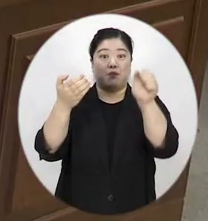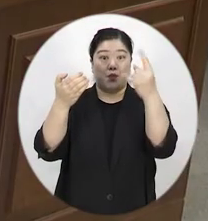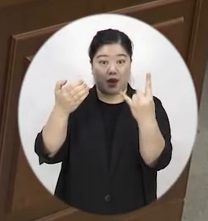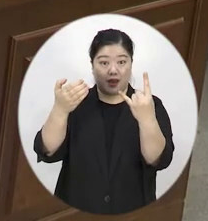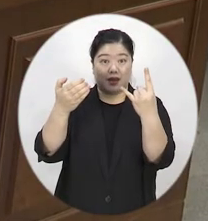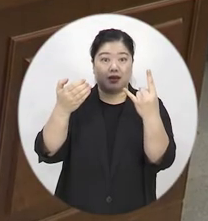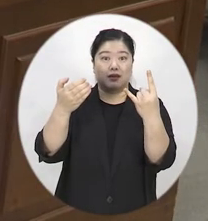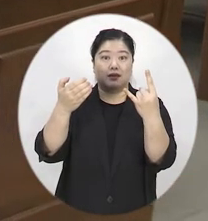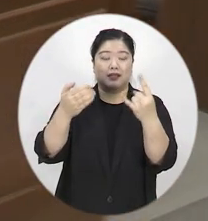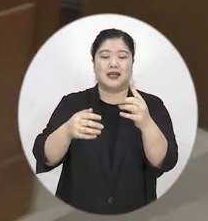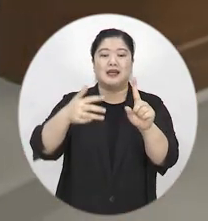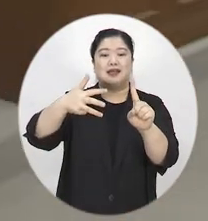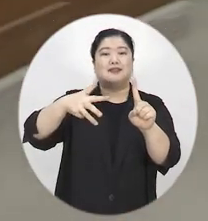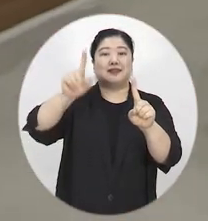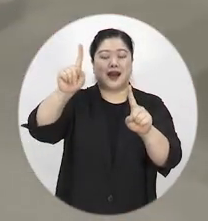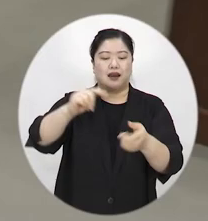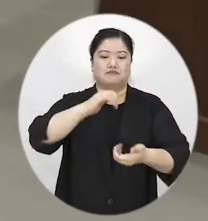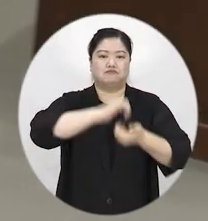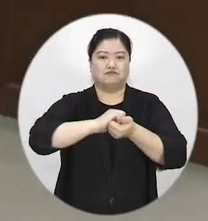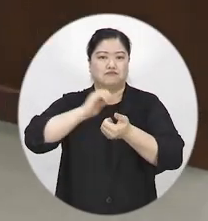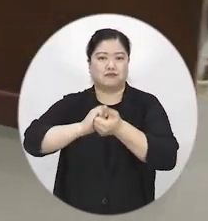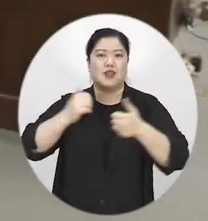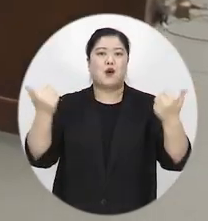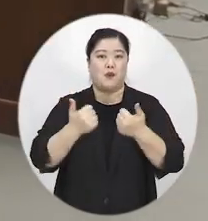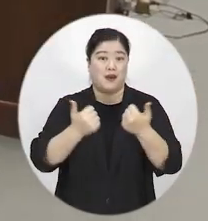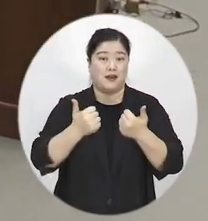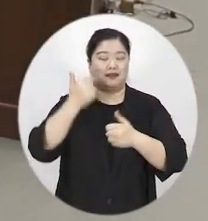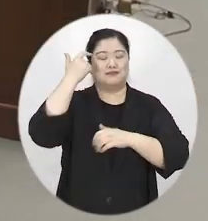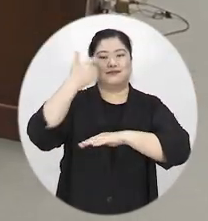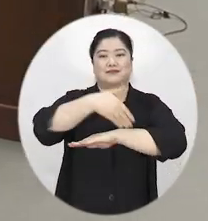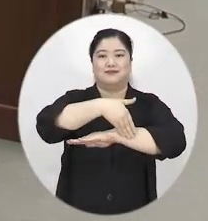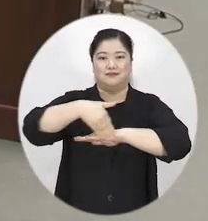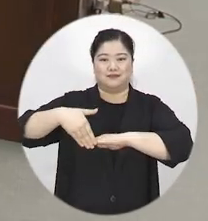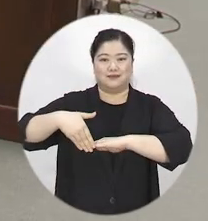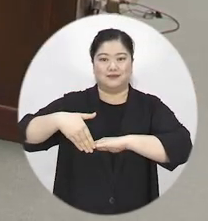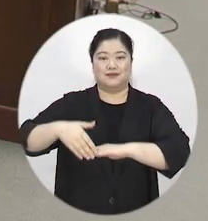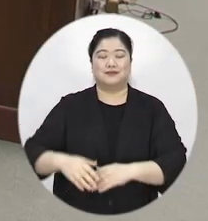설득 까지 강서구 1 회 제 1차 정례회 로 갭이 할 예정입니다